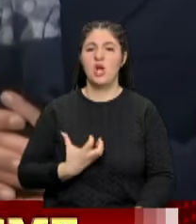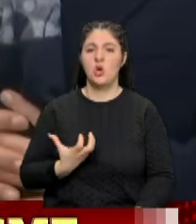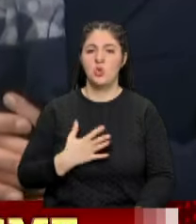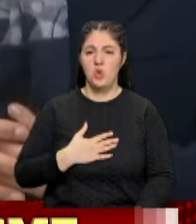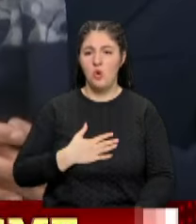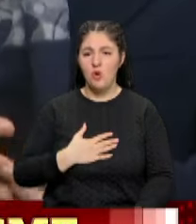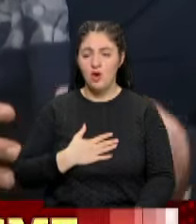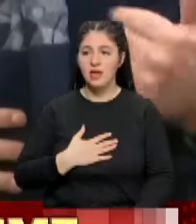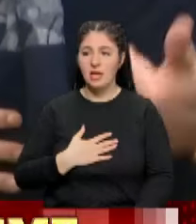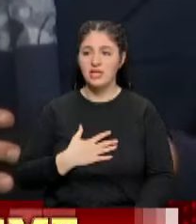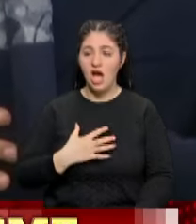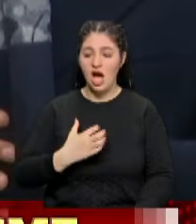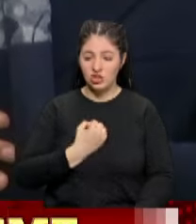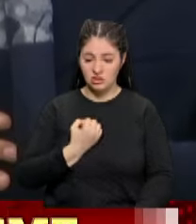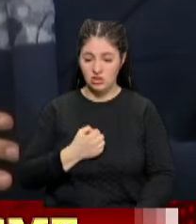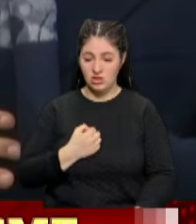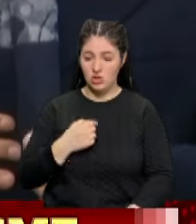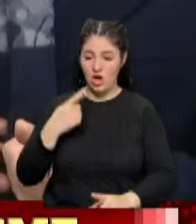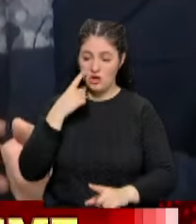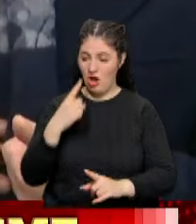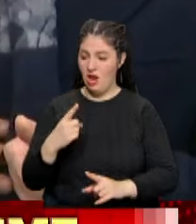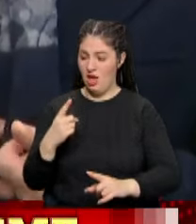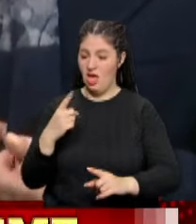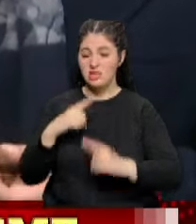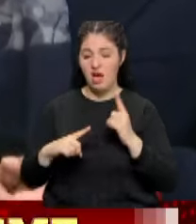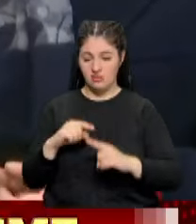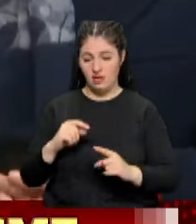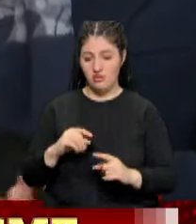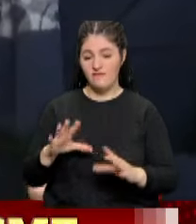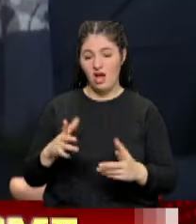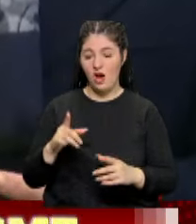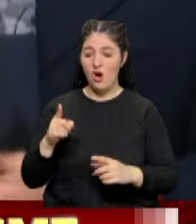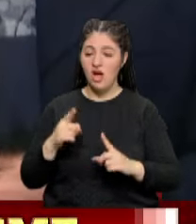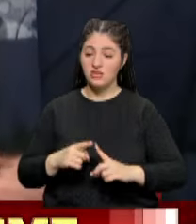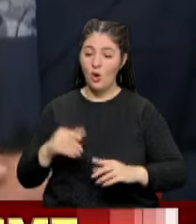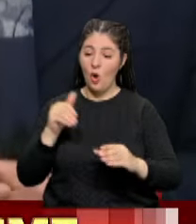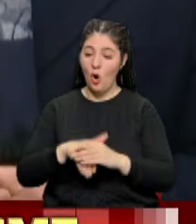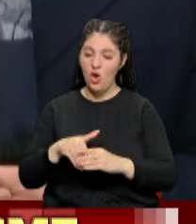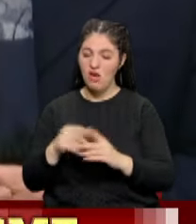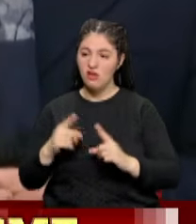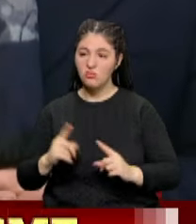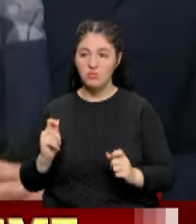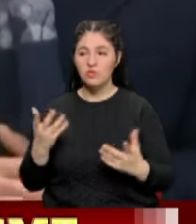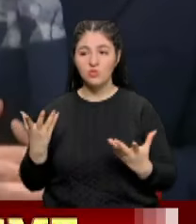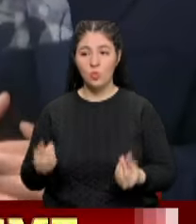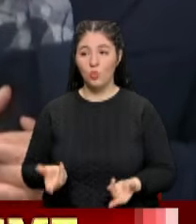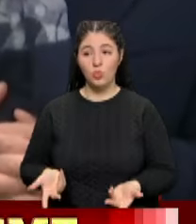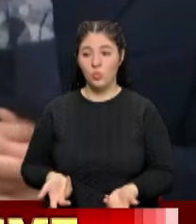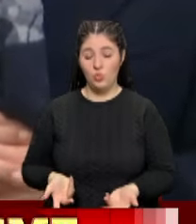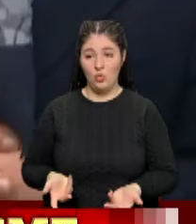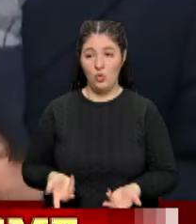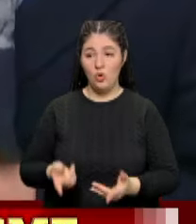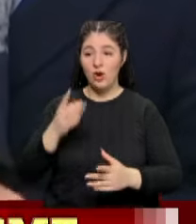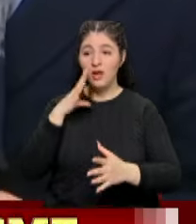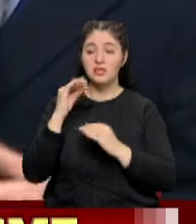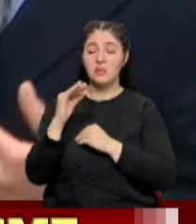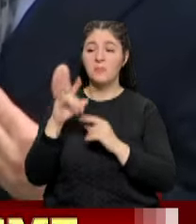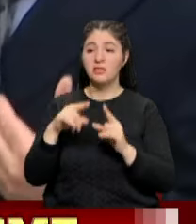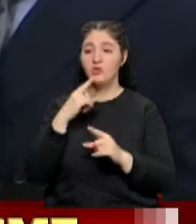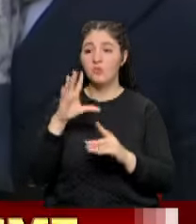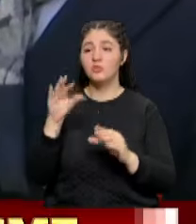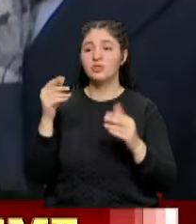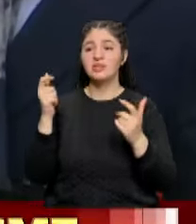Yani acının üzerinden siyaset ya da o hesabı yapmak nasıl olur? Hani İnsan bazen diyor ki